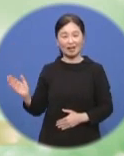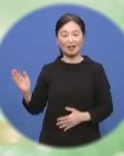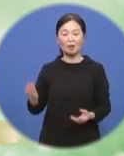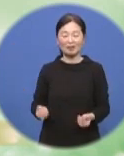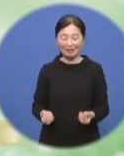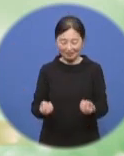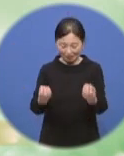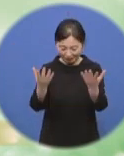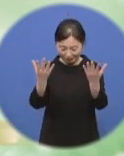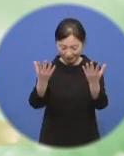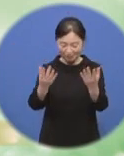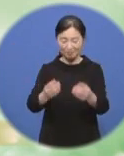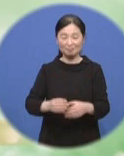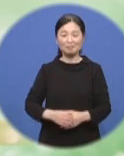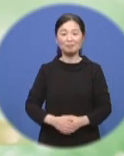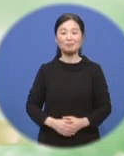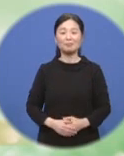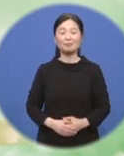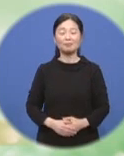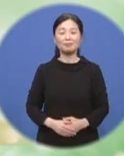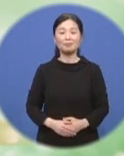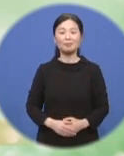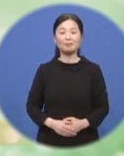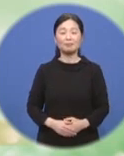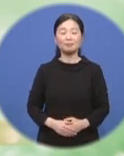ございました。